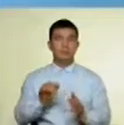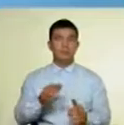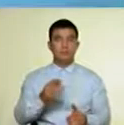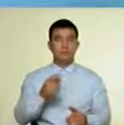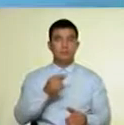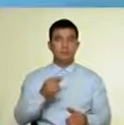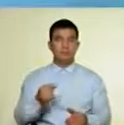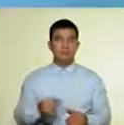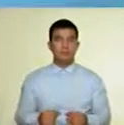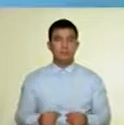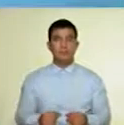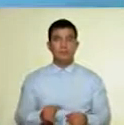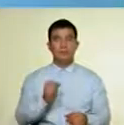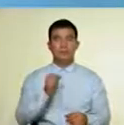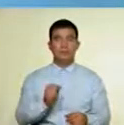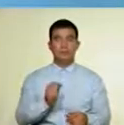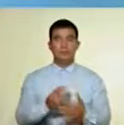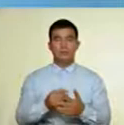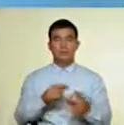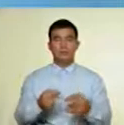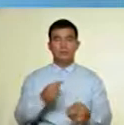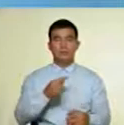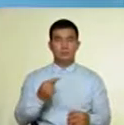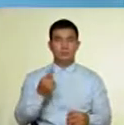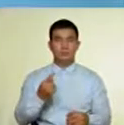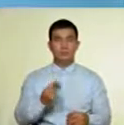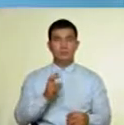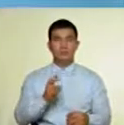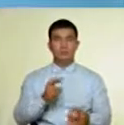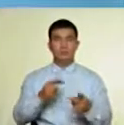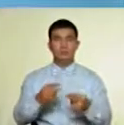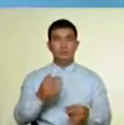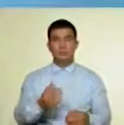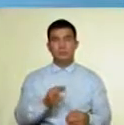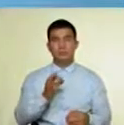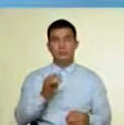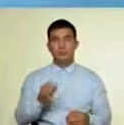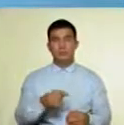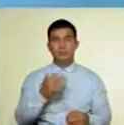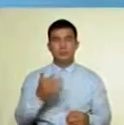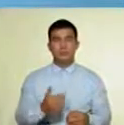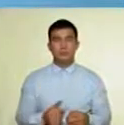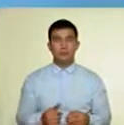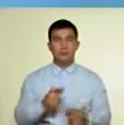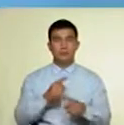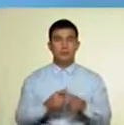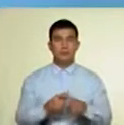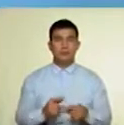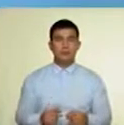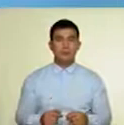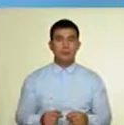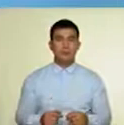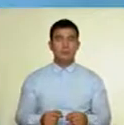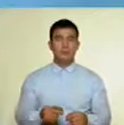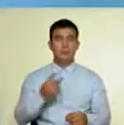minus a ning o'rniga minus 1 ko'paytirilgan b ning o'rniga minus 0.10'dan 5. Qo'shamiz. Mana